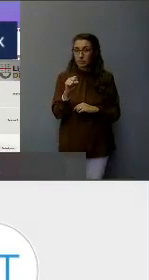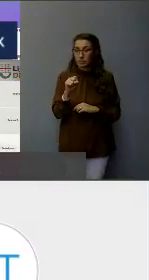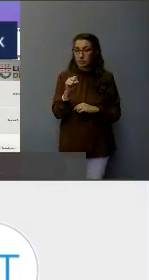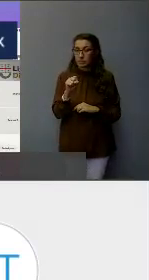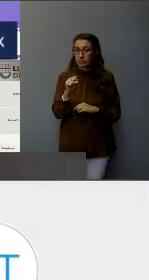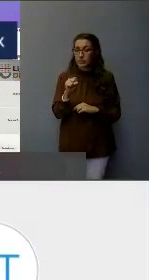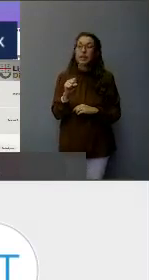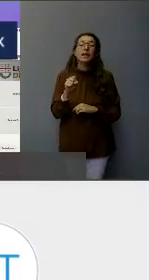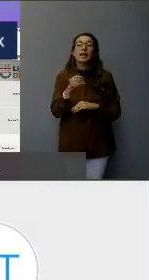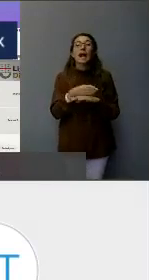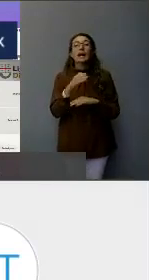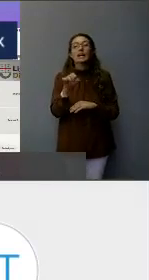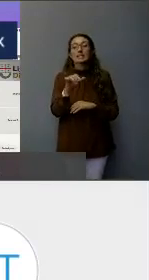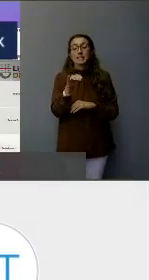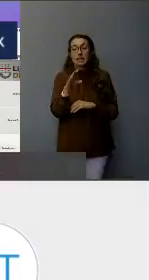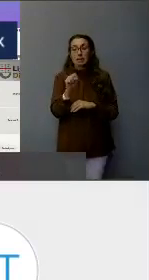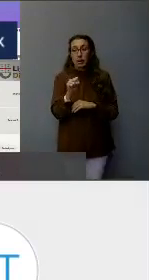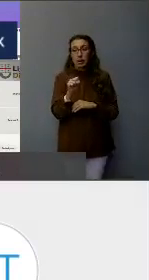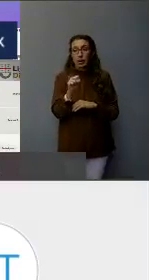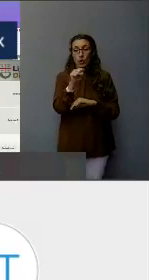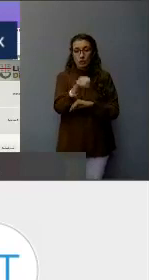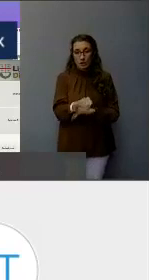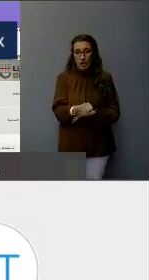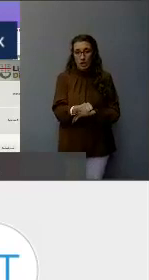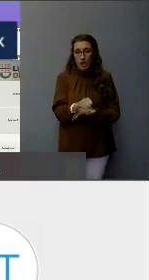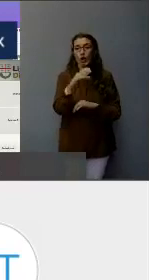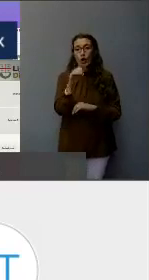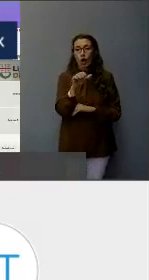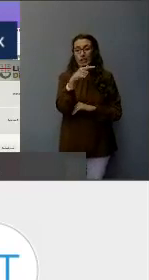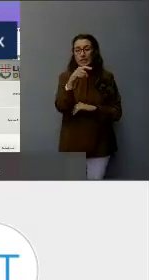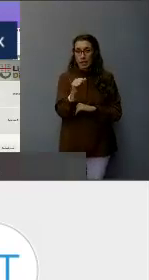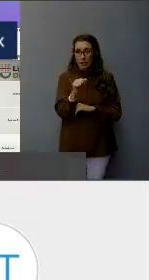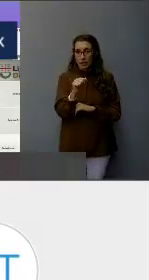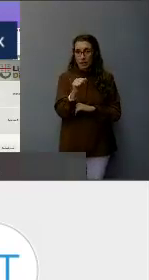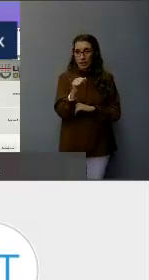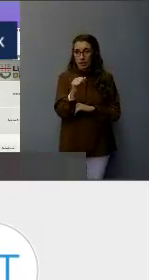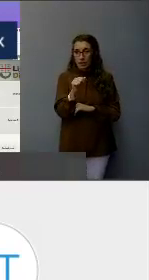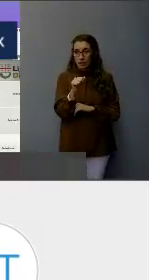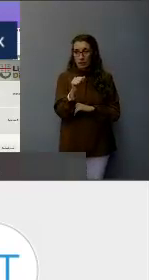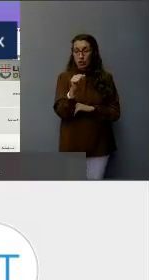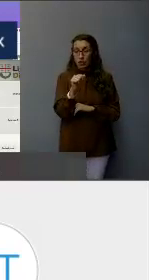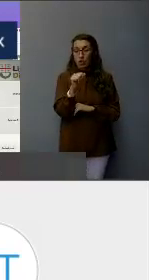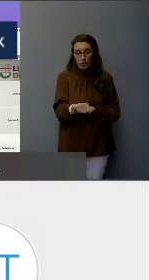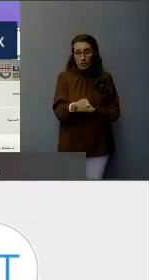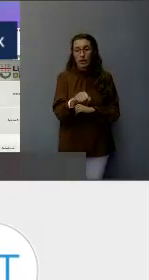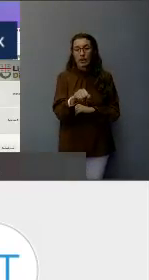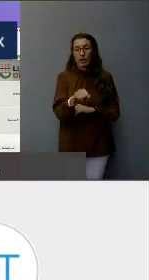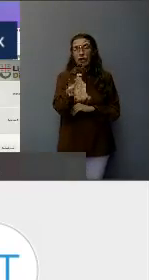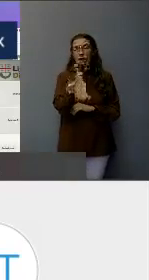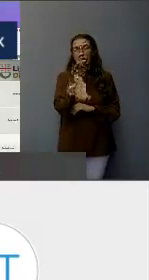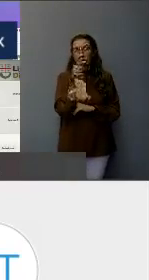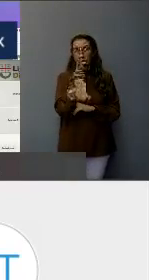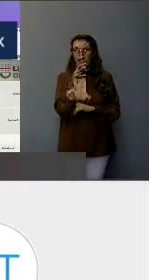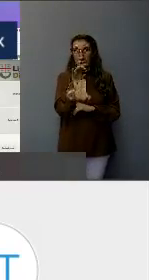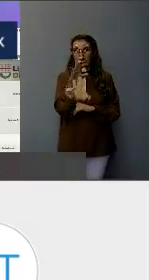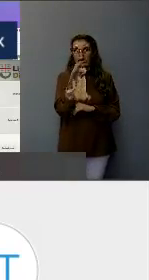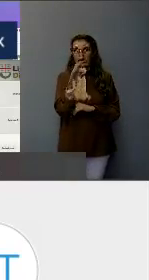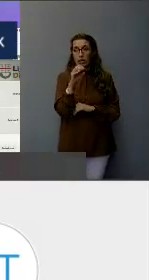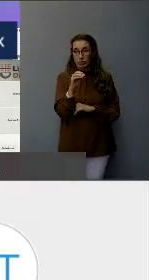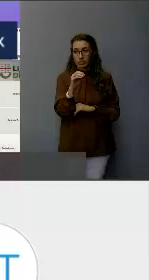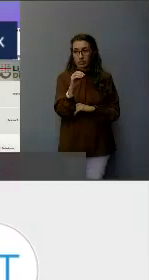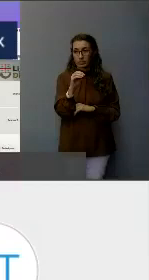consigliere cassiba mario consigliere costa contrario consigliere flavio